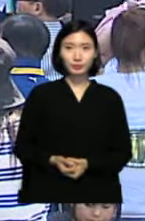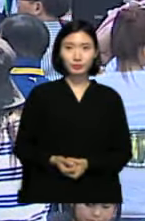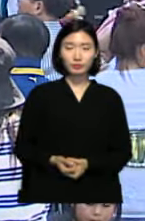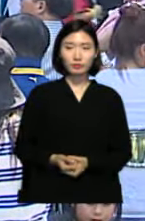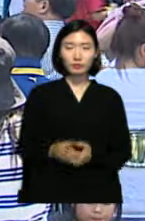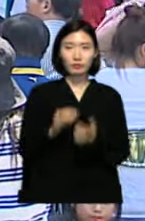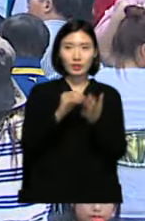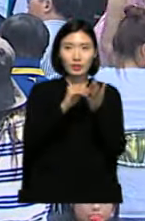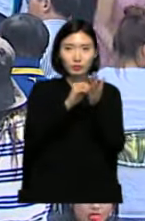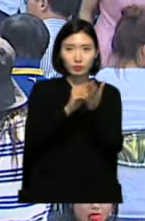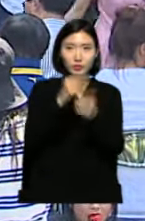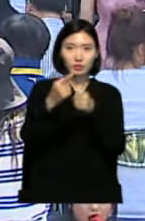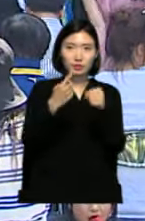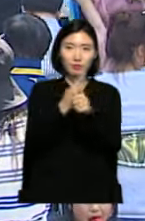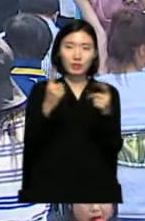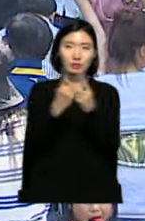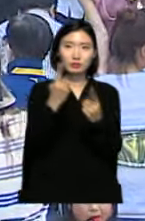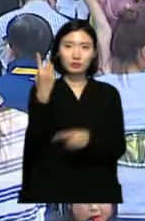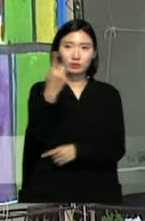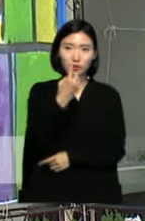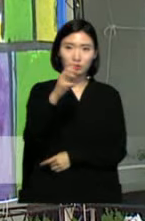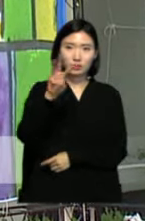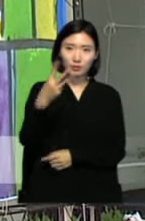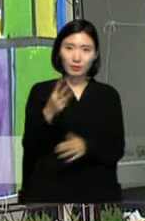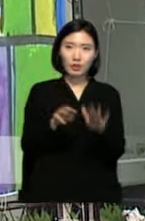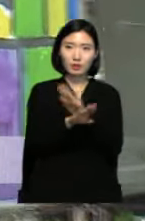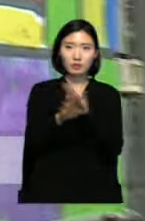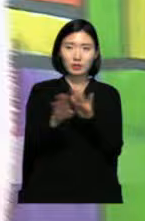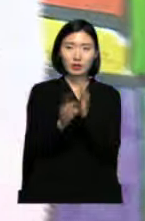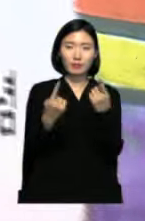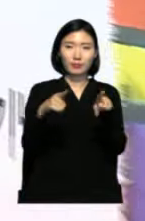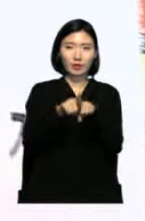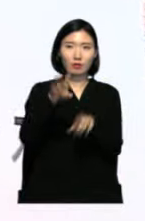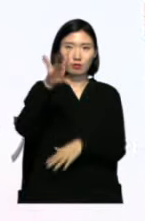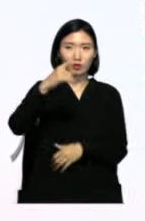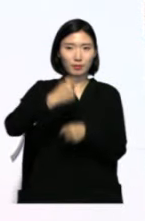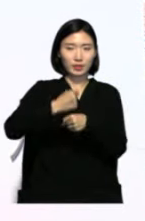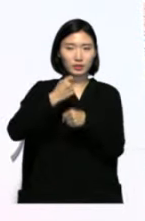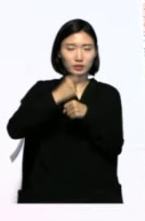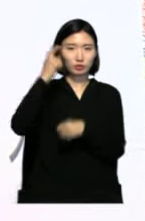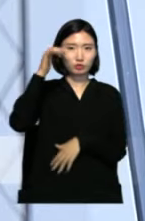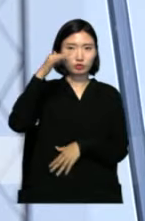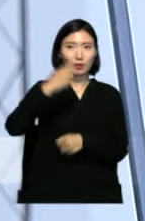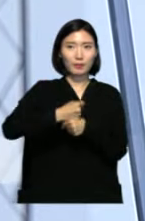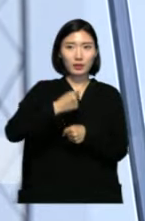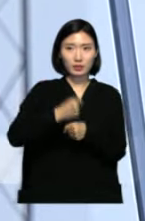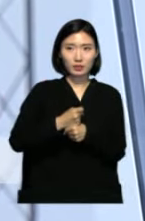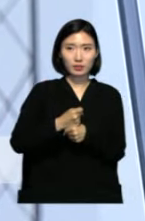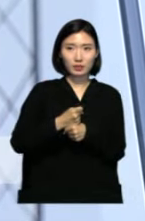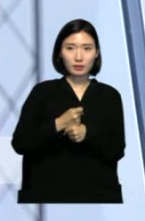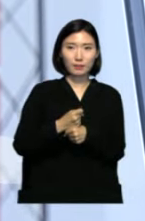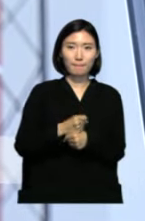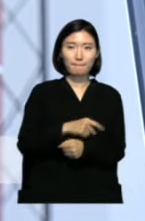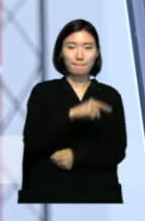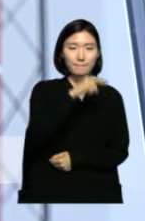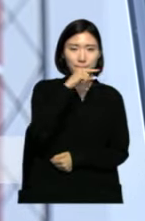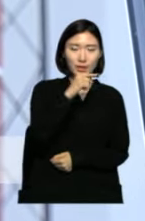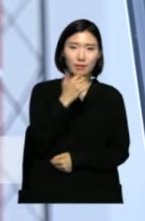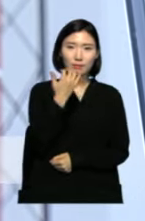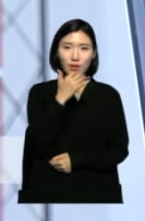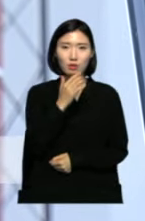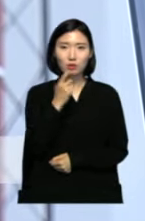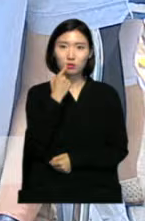입주 1주년을 맞아 1,300여 세대 주민들이 함께 어울려 만든 추억 만들기. 빨강과 파랑, 노랑